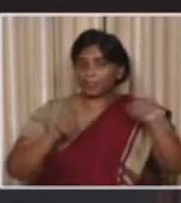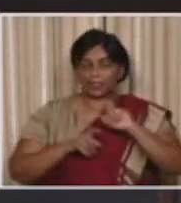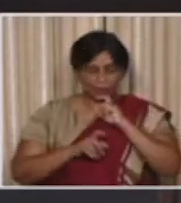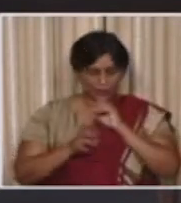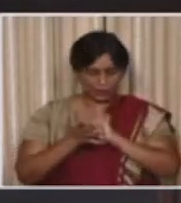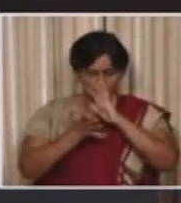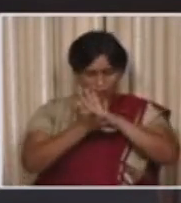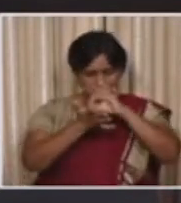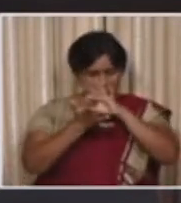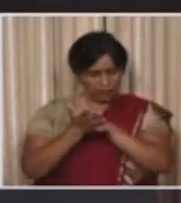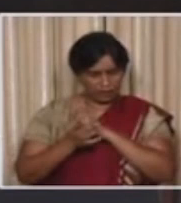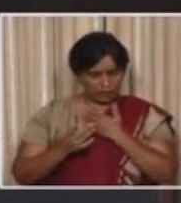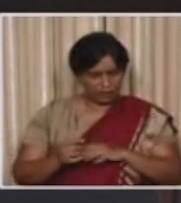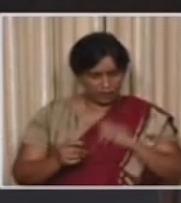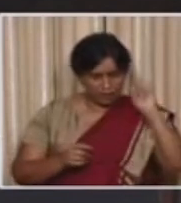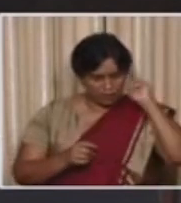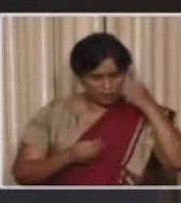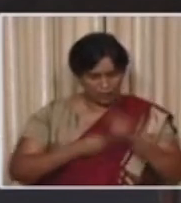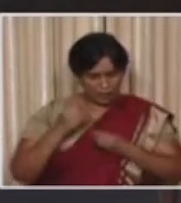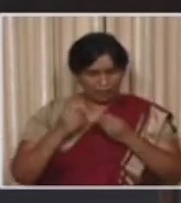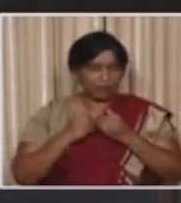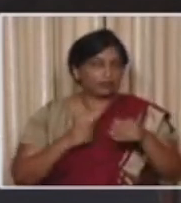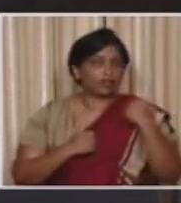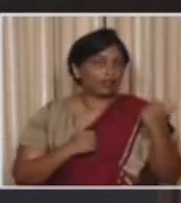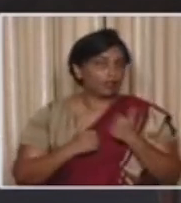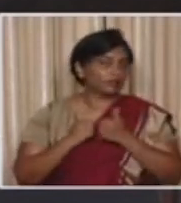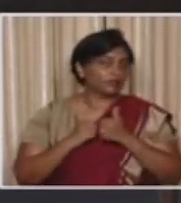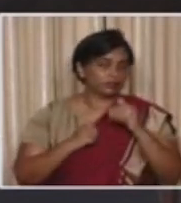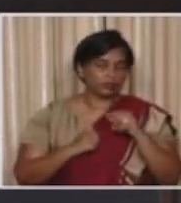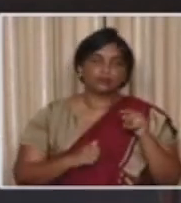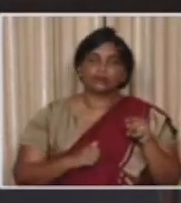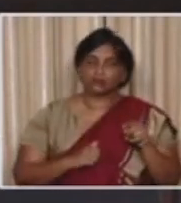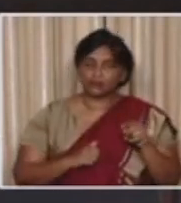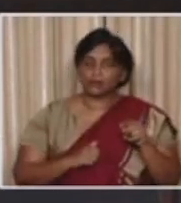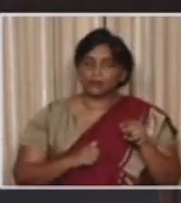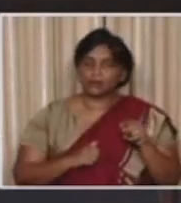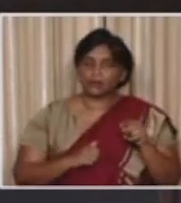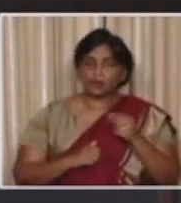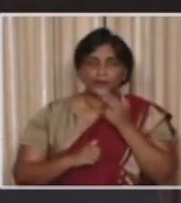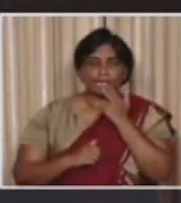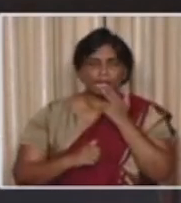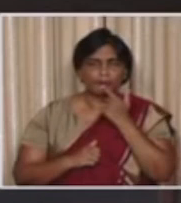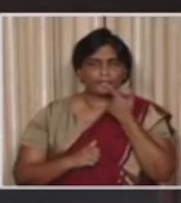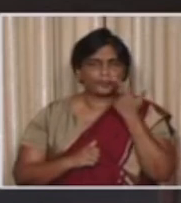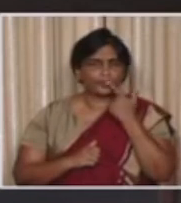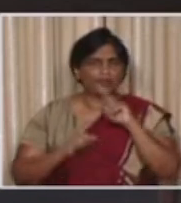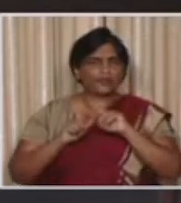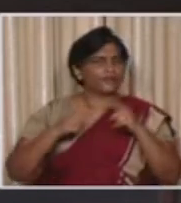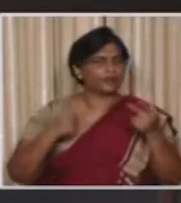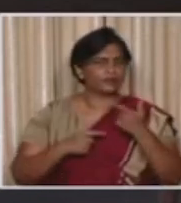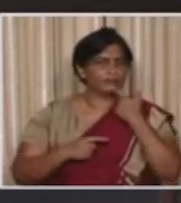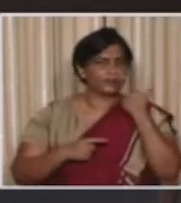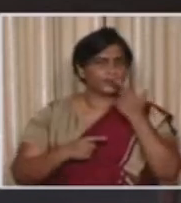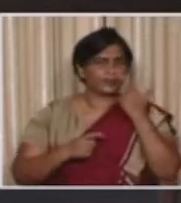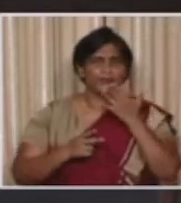උසාවිවල නඩු පවරලා දුම්කොළ නිෂ්පාදනය යටතේ මේ අලුතෙන් ගෙනල්ලා තියෙනවා මේ ෆ්ලේවර්ඩ් සිගරට් කියලා. මේ නොයෙකුත් ෆ්ලේවර්ස්